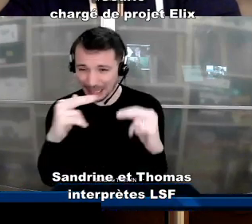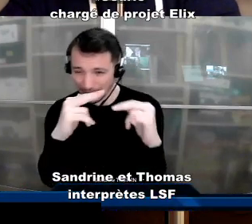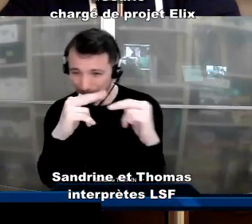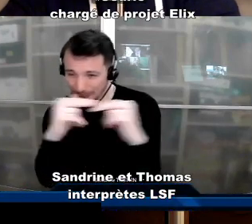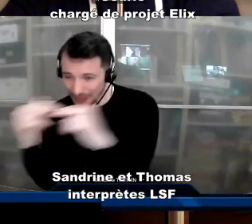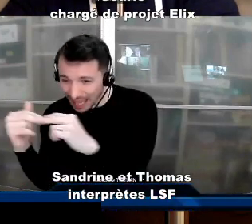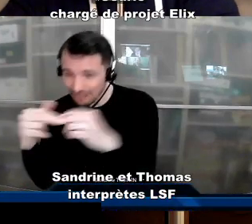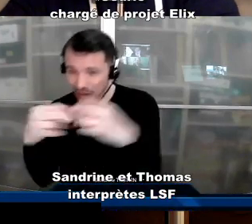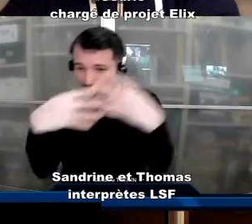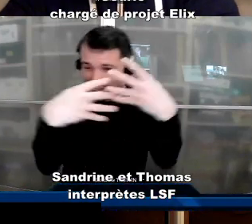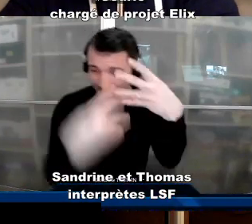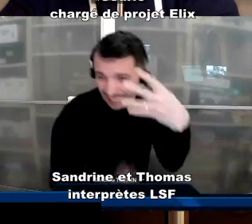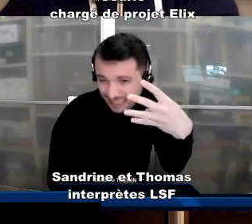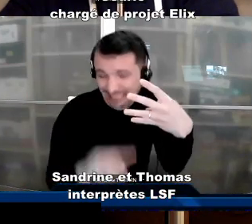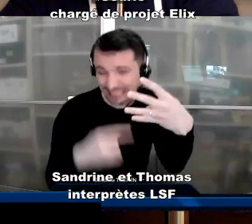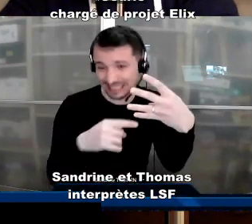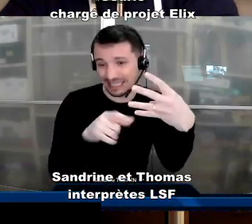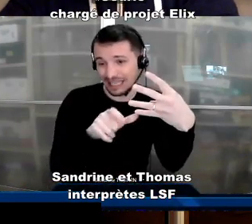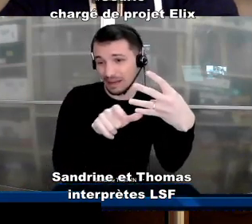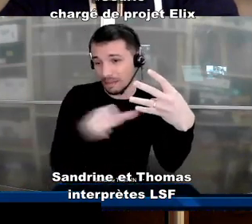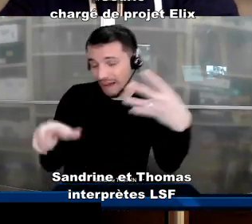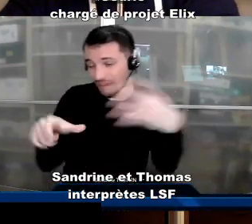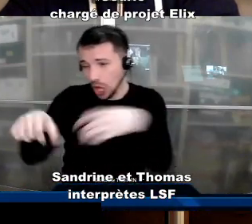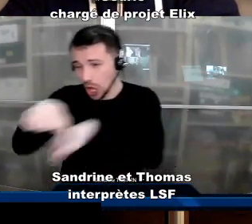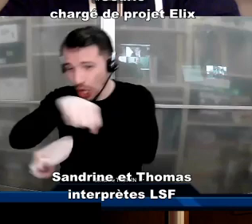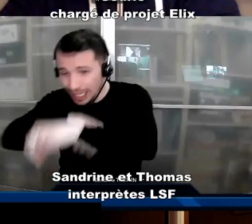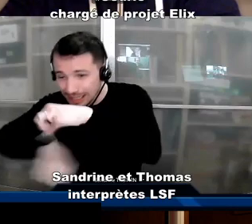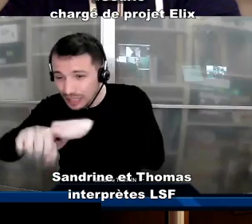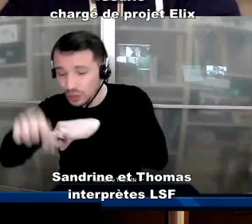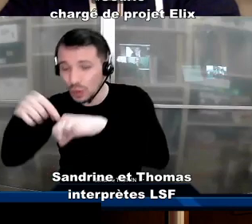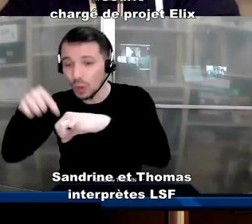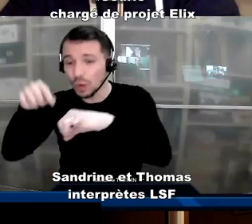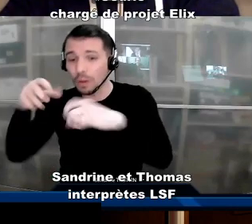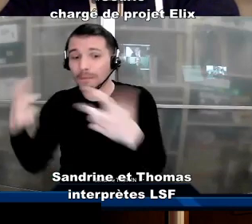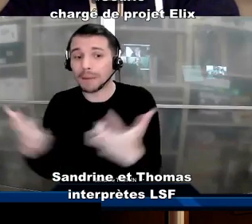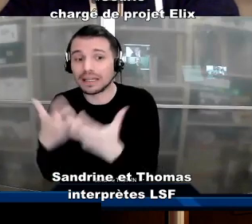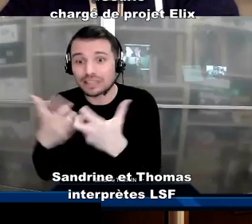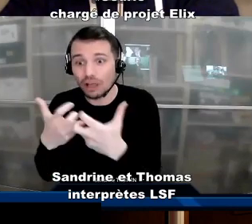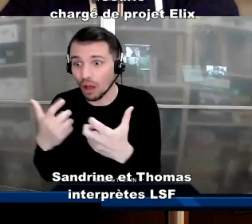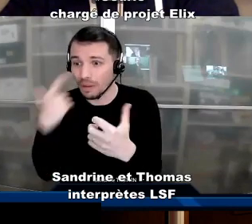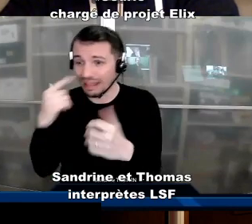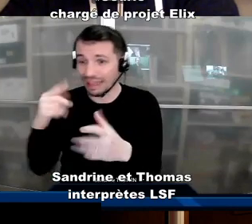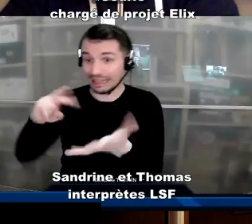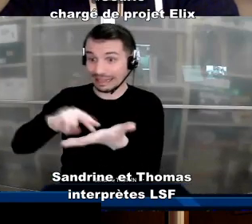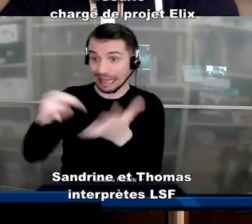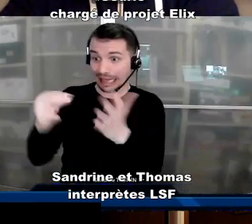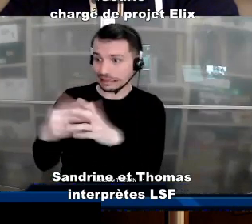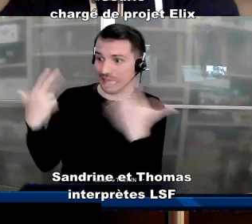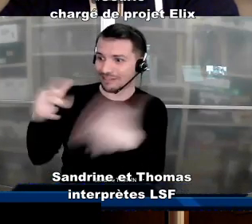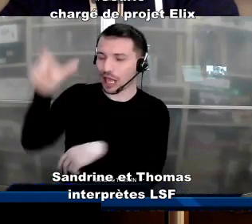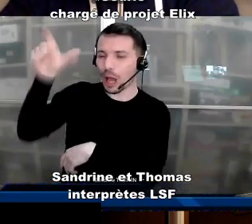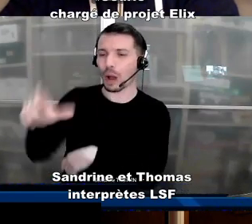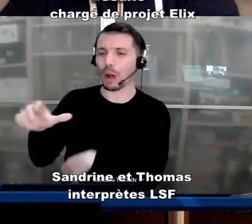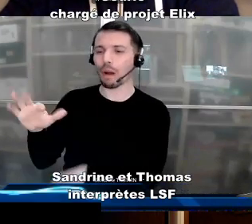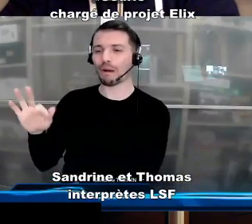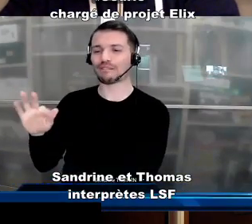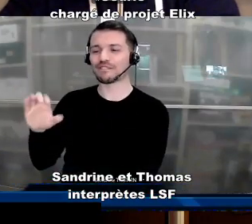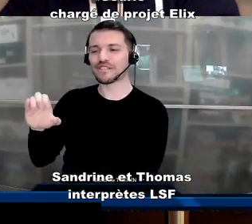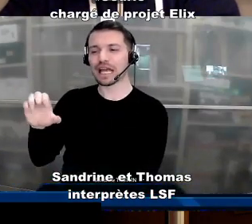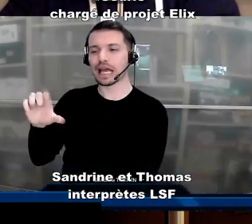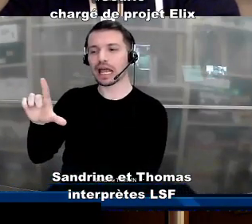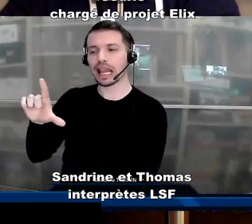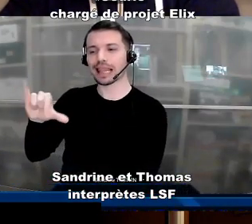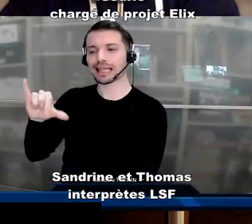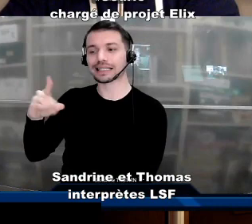des listes, il y a une logistique pour. Voilà, on a un technicien vidéo, hein, Félicien, on peut le citer parce